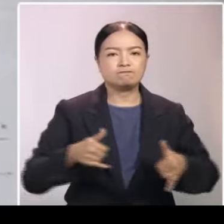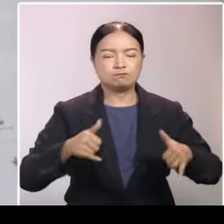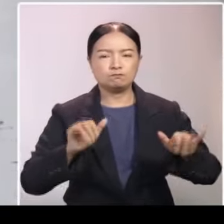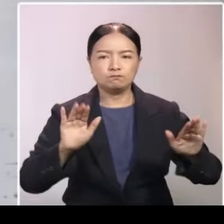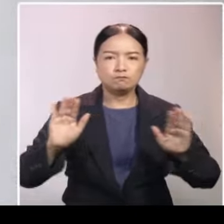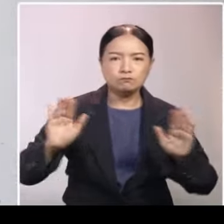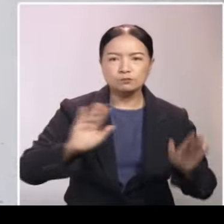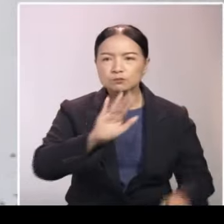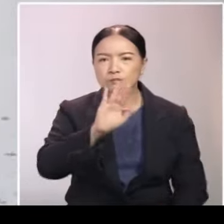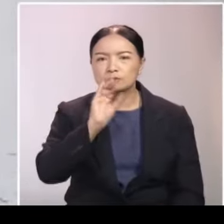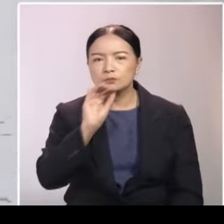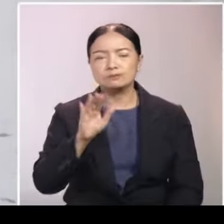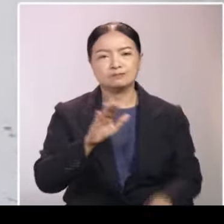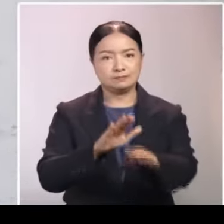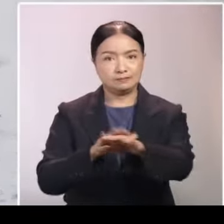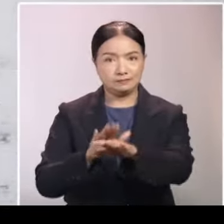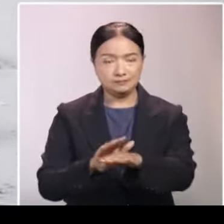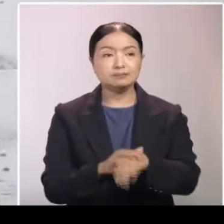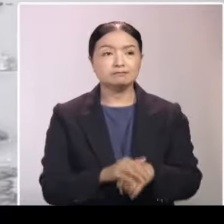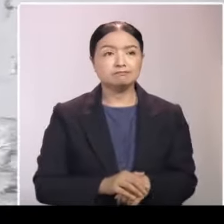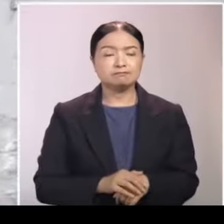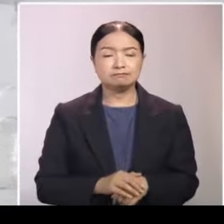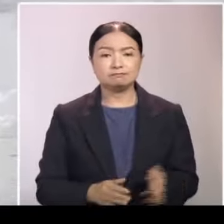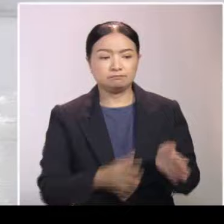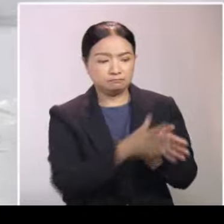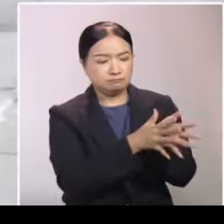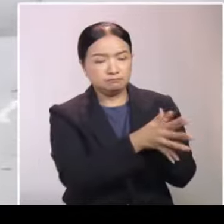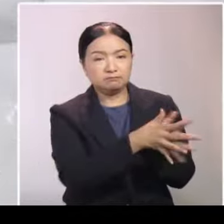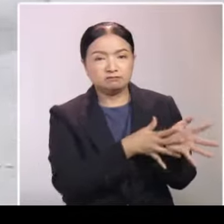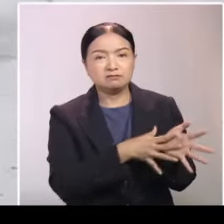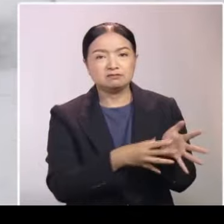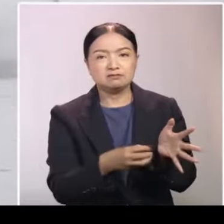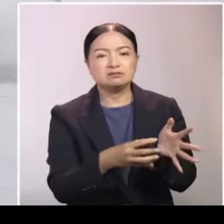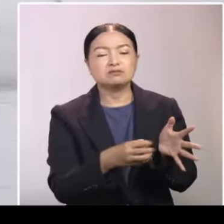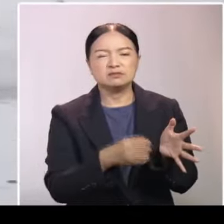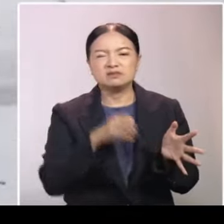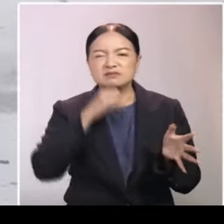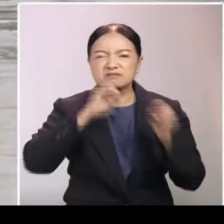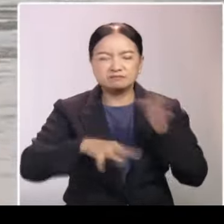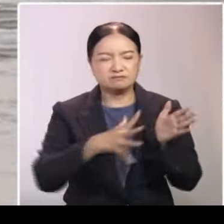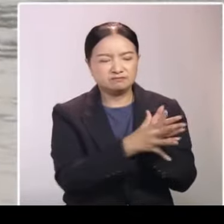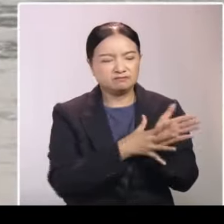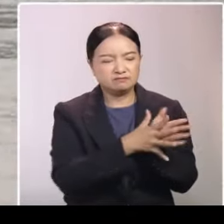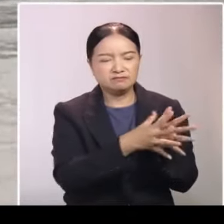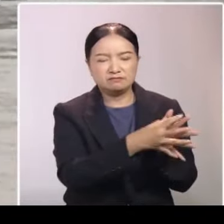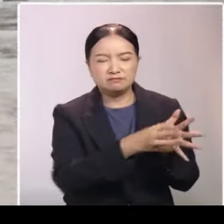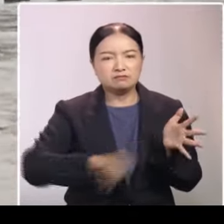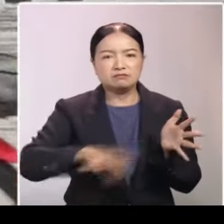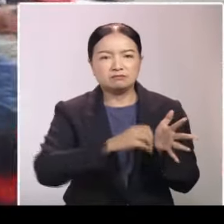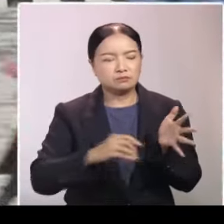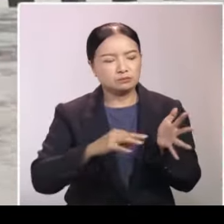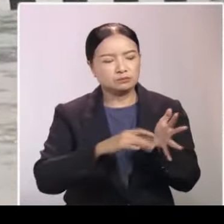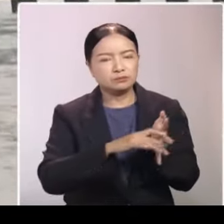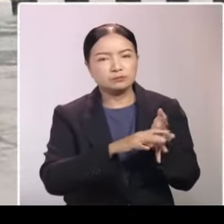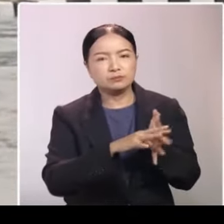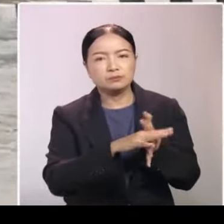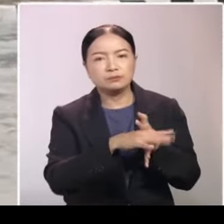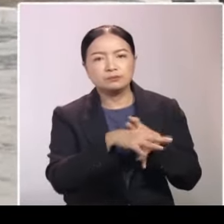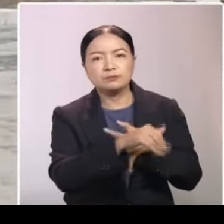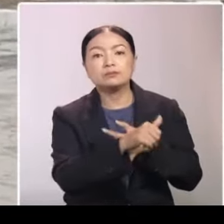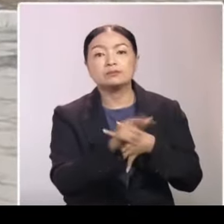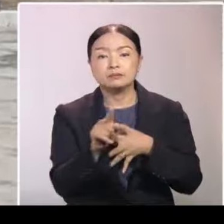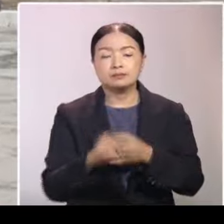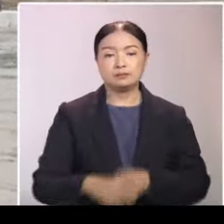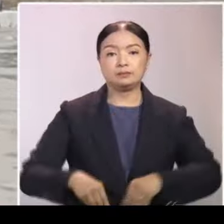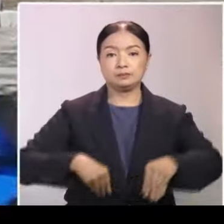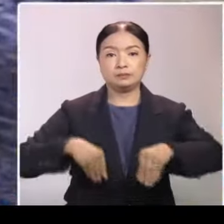เนี่ยไปคอยยืนบอกทางแล้วก็จะนำขยะออกจากปากท่อด้วยจะได้ระบายน้ำได้เร็วยิ่งขึ้นนะครับส่วนประชาชนที่